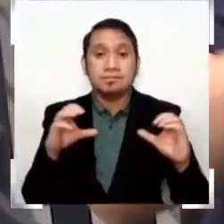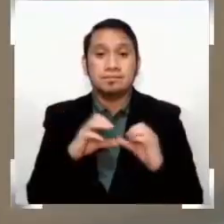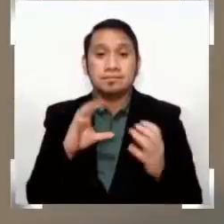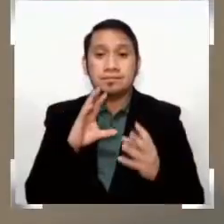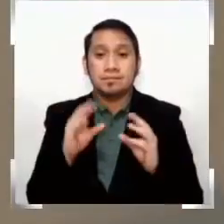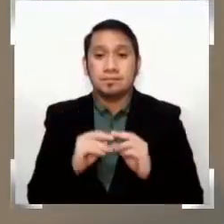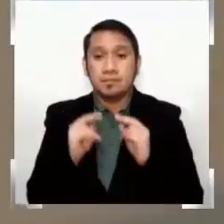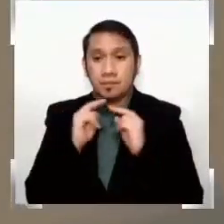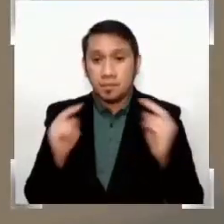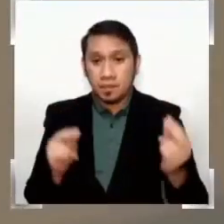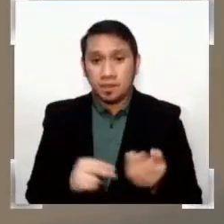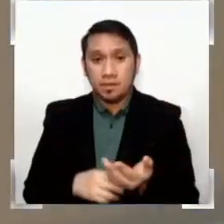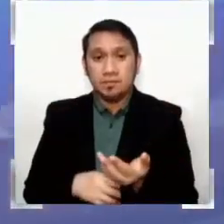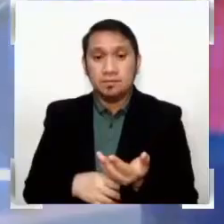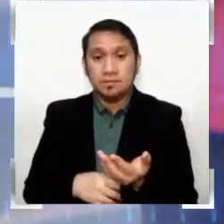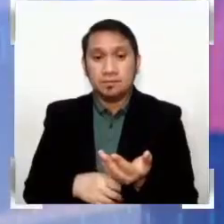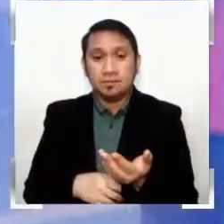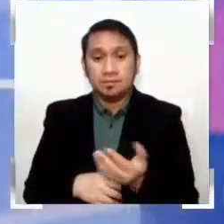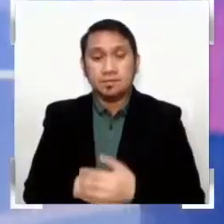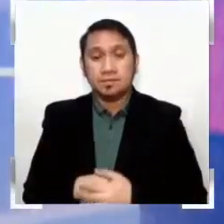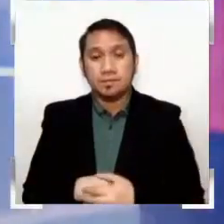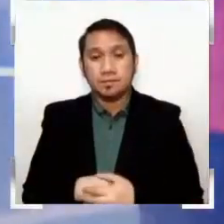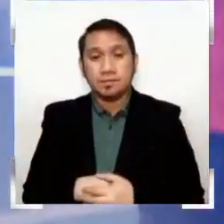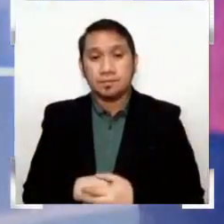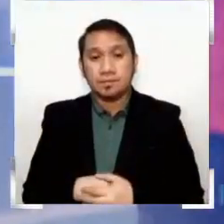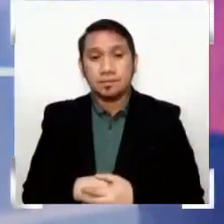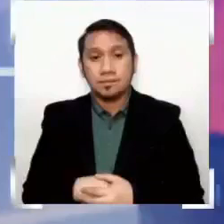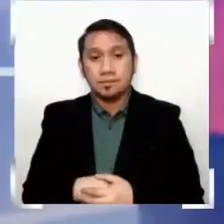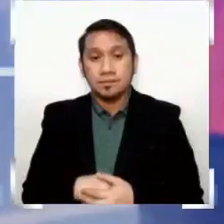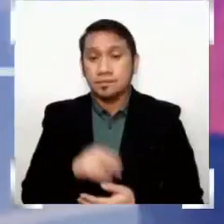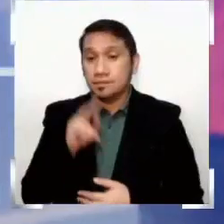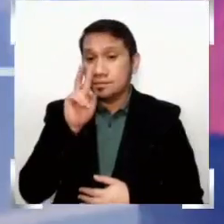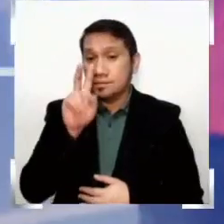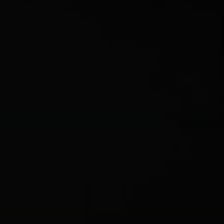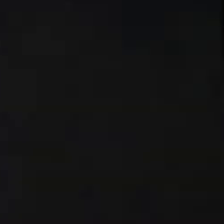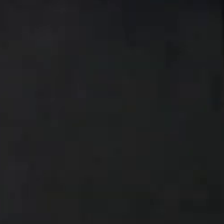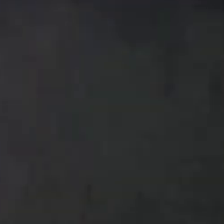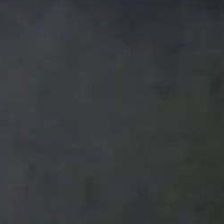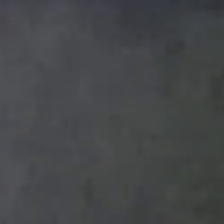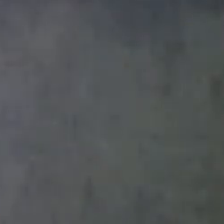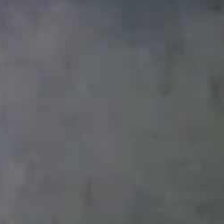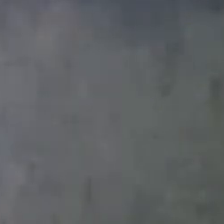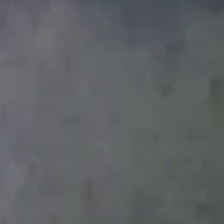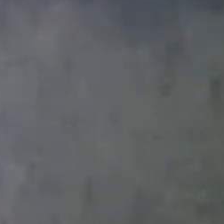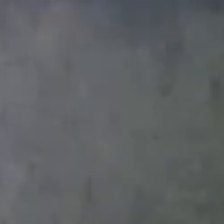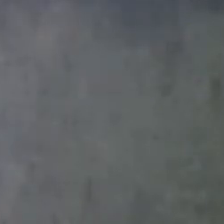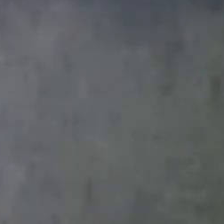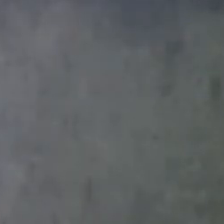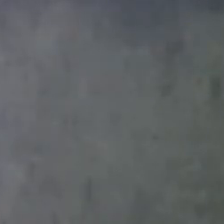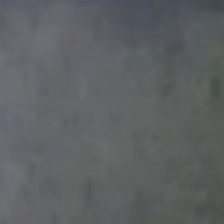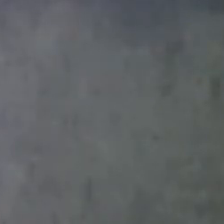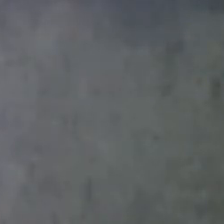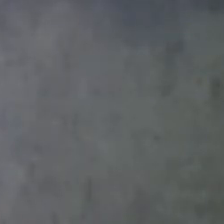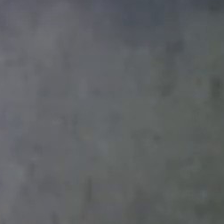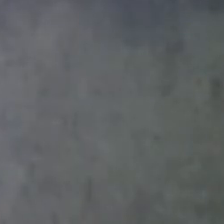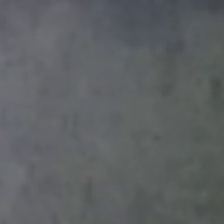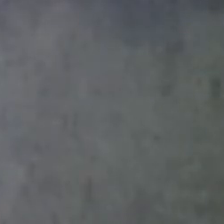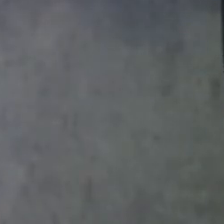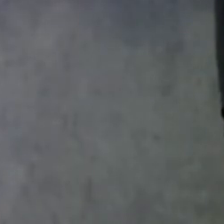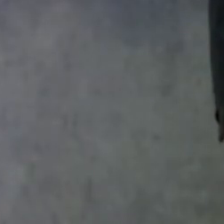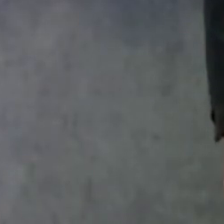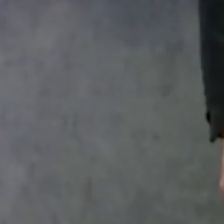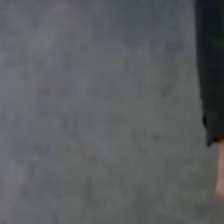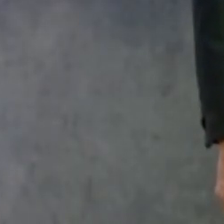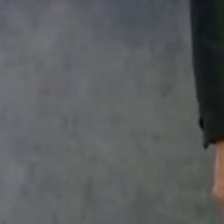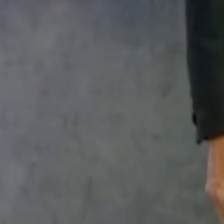Pulido at Ian Cruz, kami ang inyong saksi. Makaiga ang saksi ng unang pasok ng mga balita.